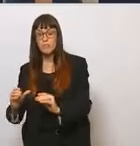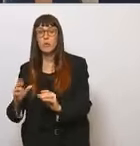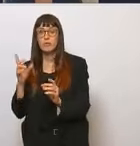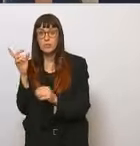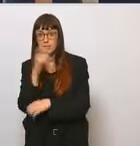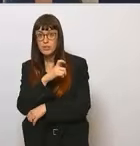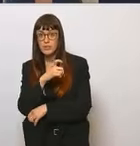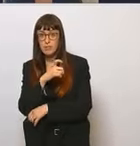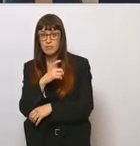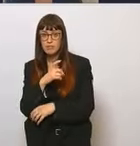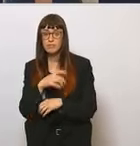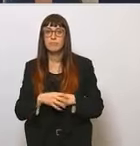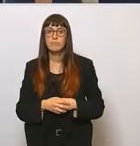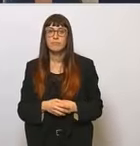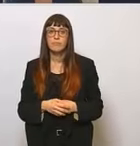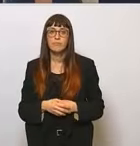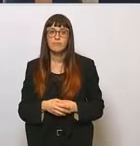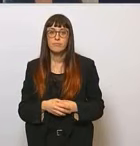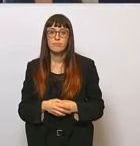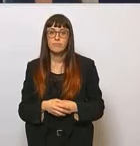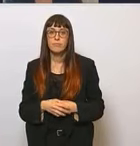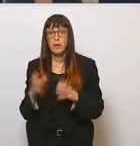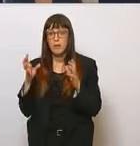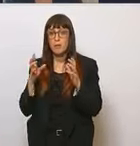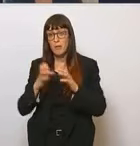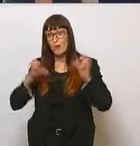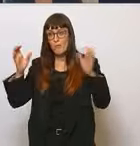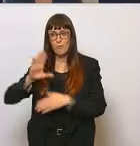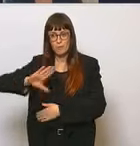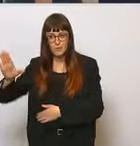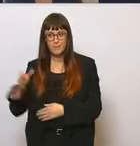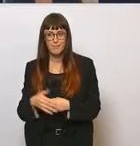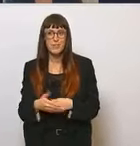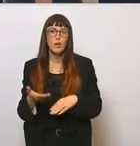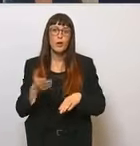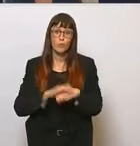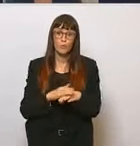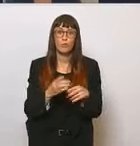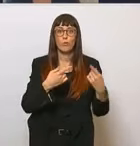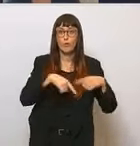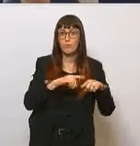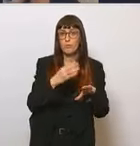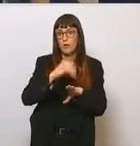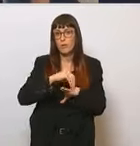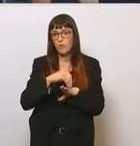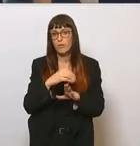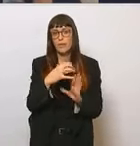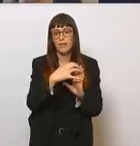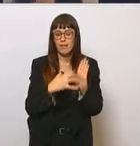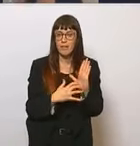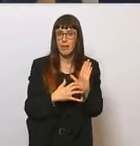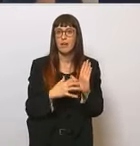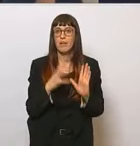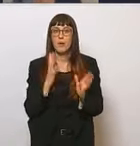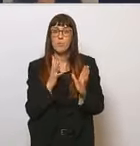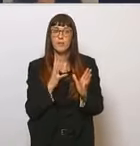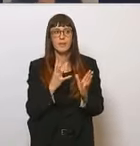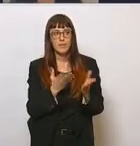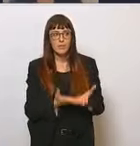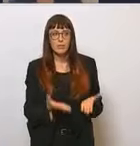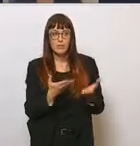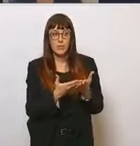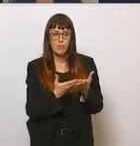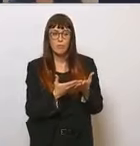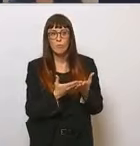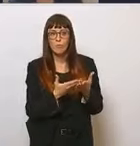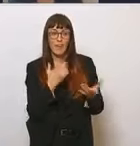plus pragmatique, qui certes couvrira peut-être moins de cas, sera moins... en tout cas, il y a des cas qu'on ne connaît pas, pour lesquels il faudra